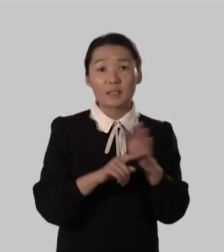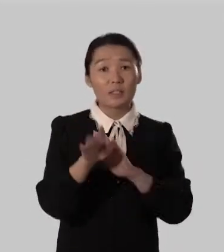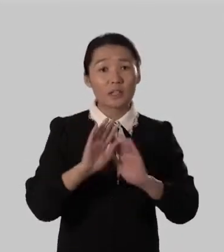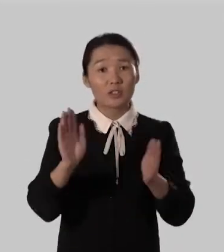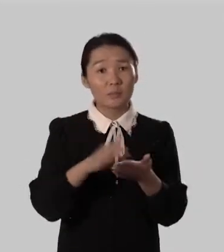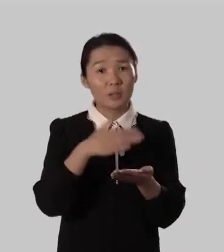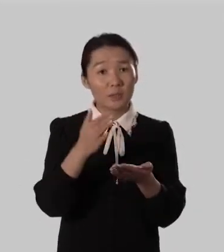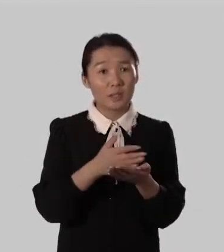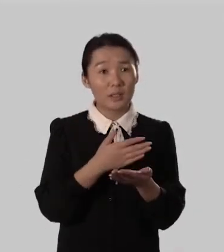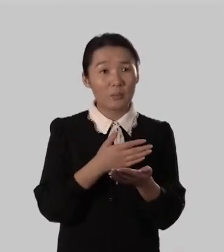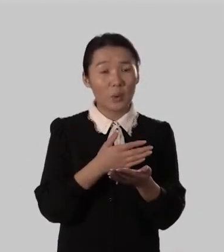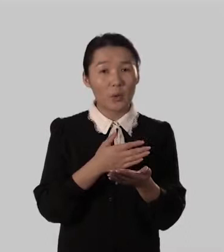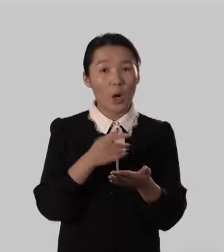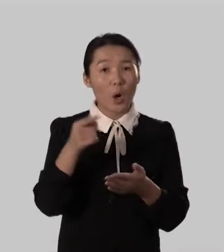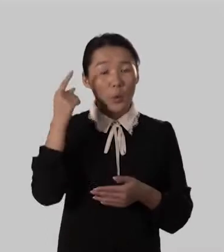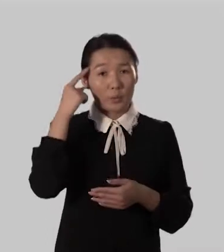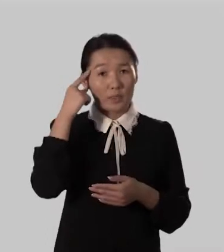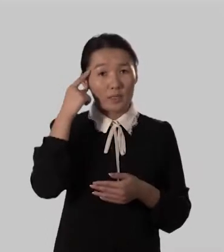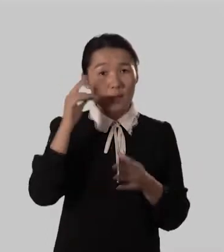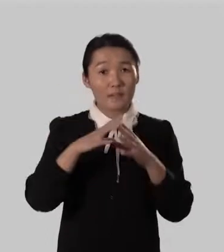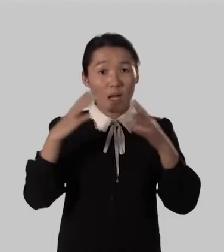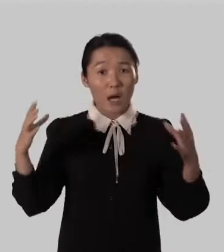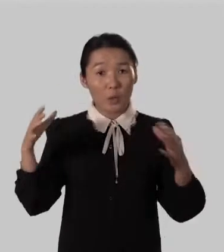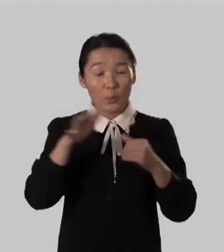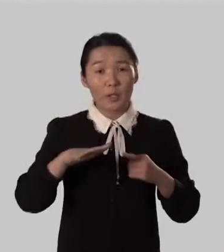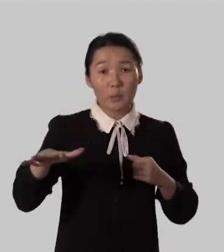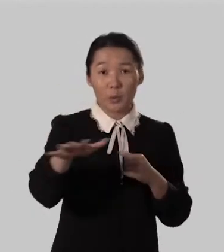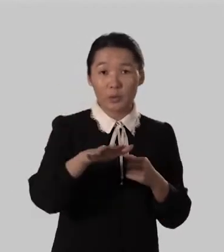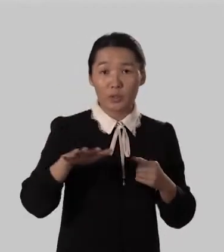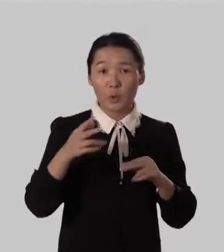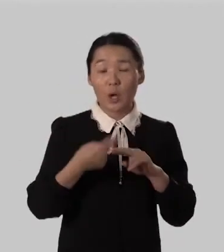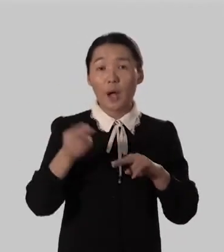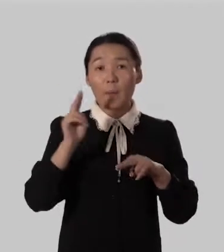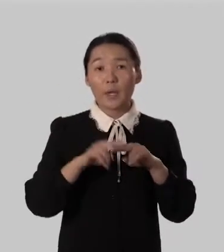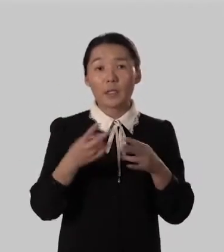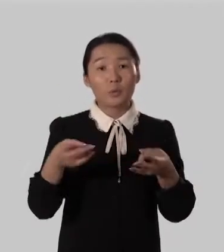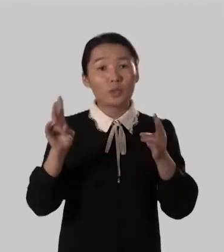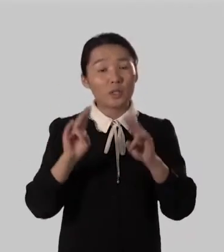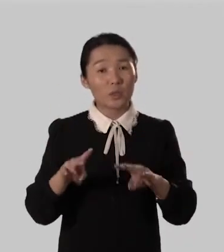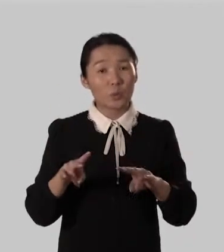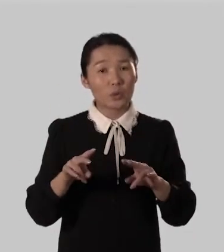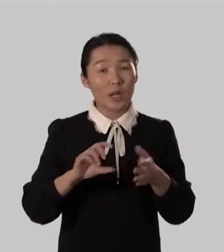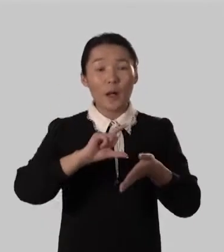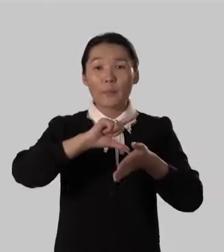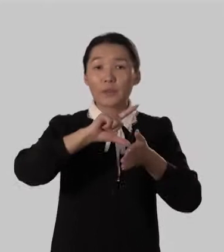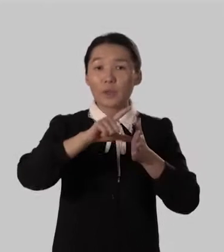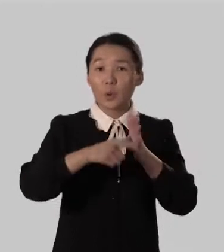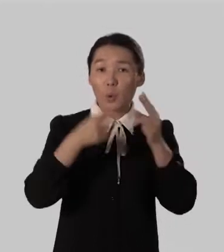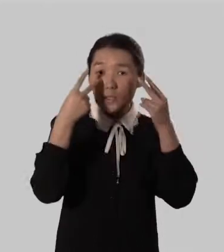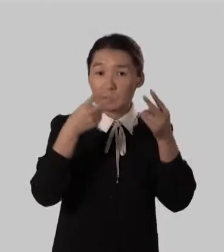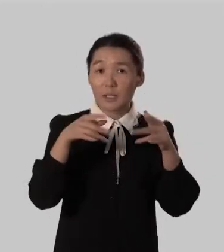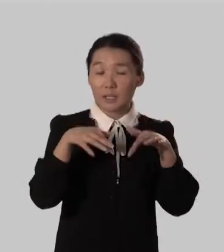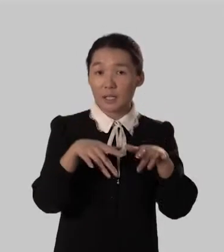подметать пол то он представиться огромной площадью поэтому не нужно слишком долго